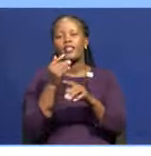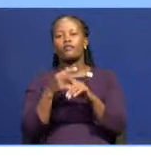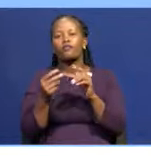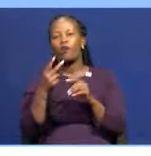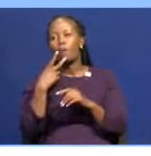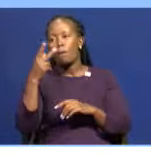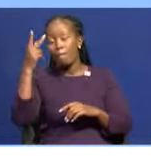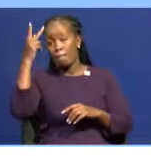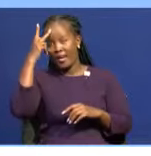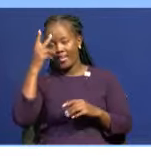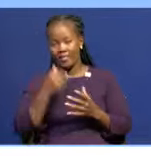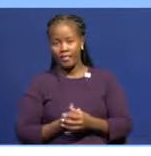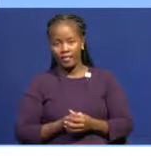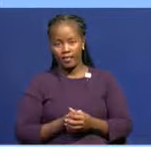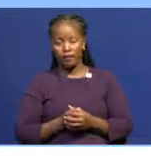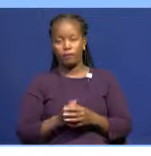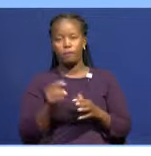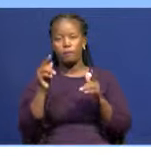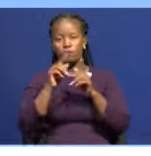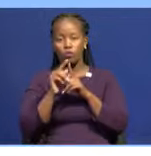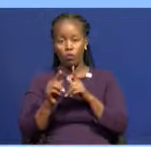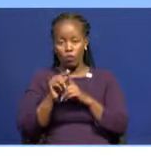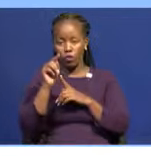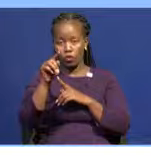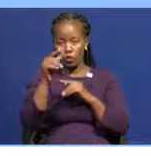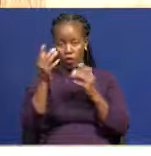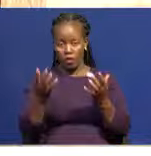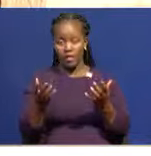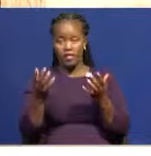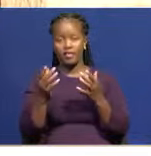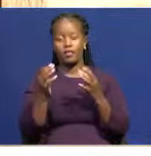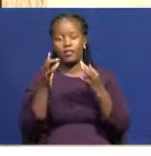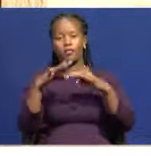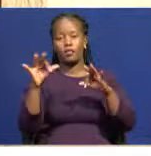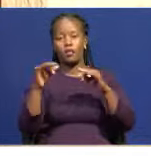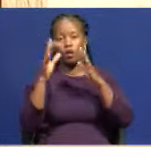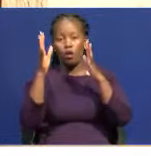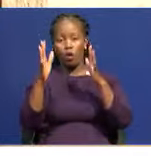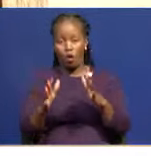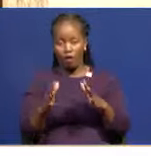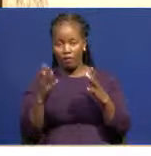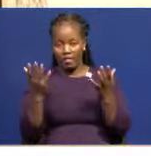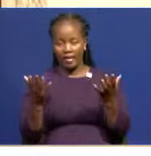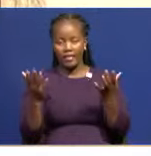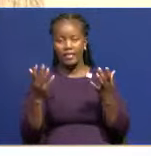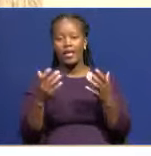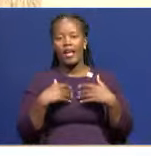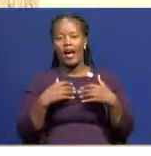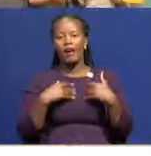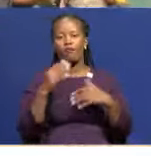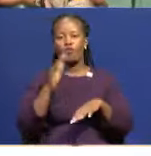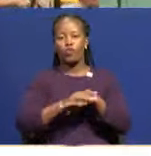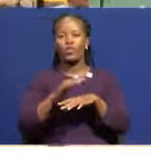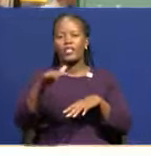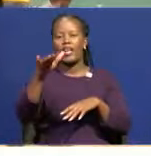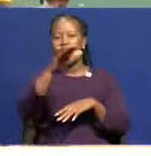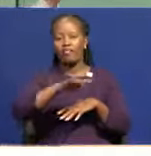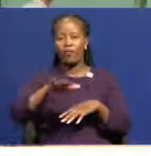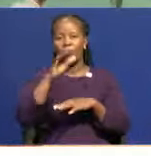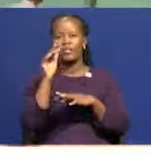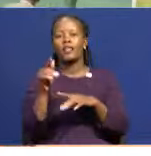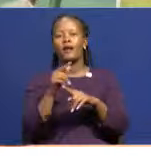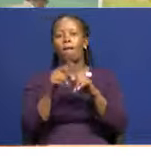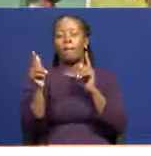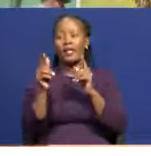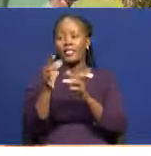vifungo hapa. Hili hata hivyo, kwa mujibu wa maafisa husika, sio mazingira mazuri, ila likikosekana la